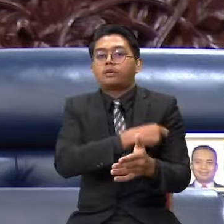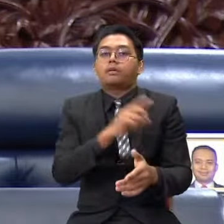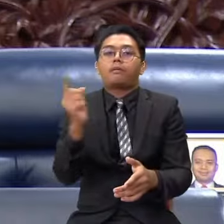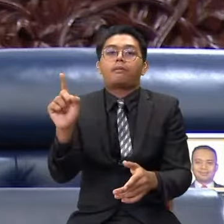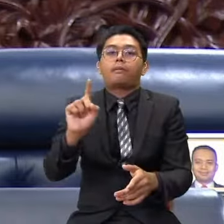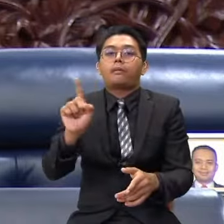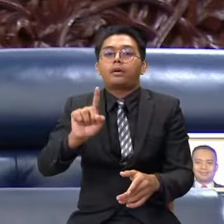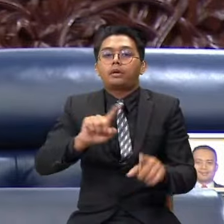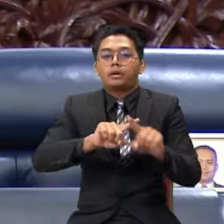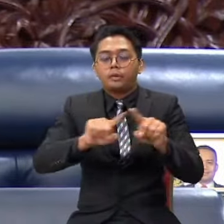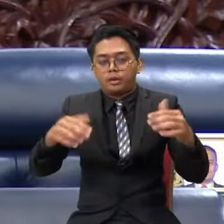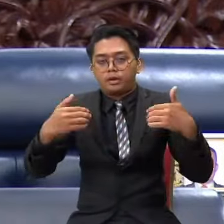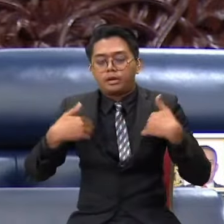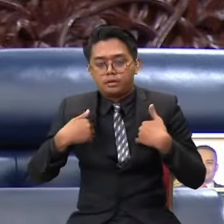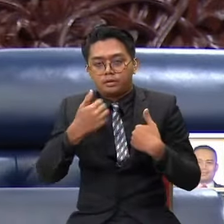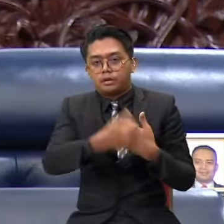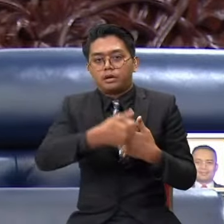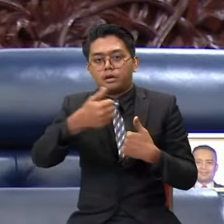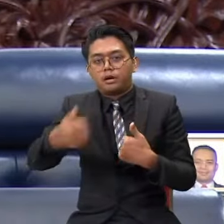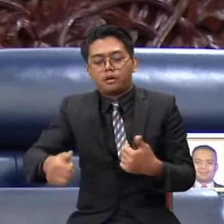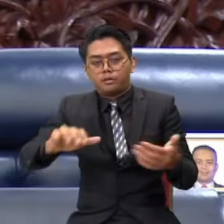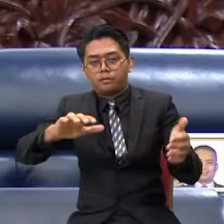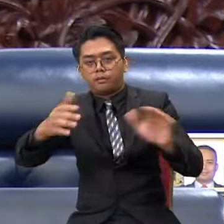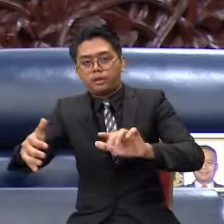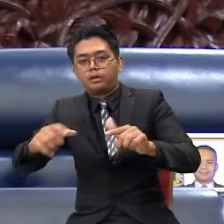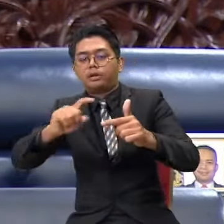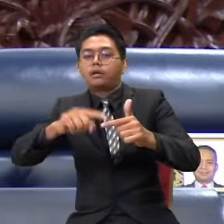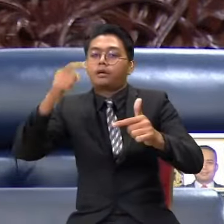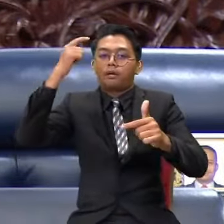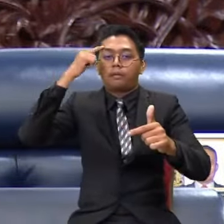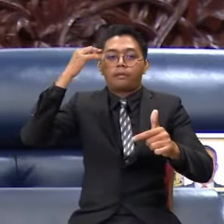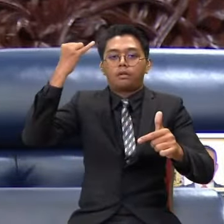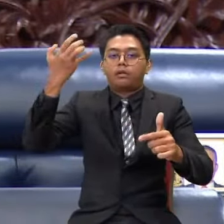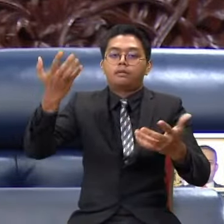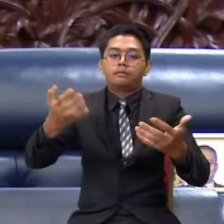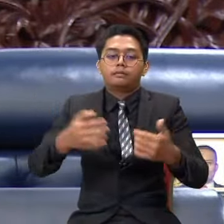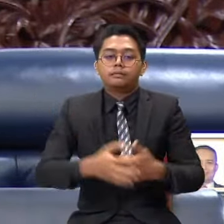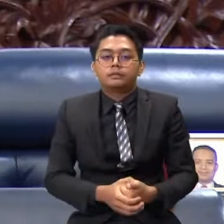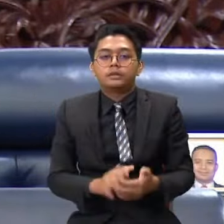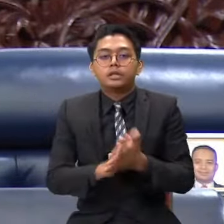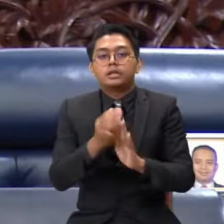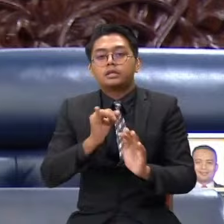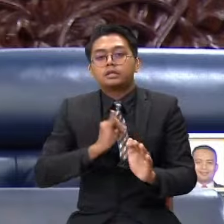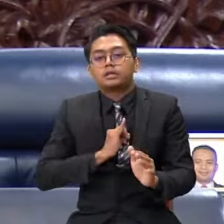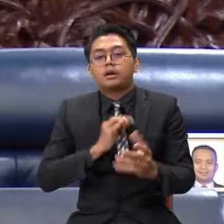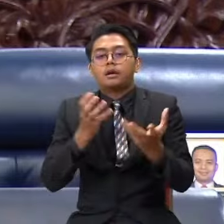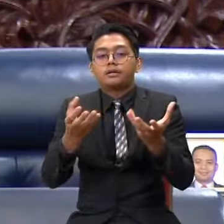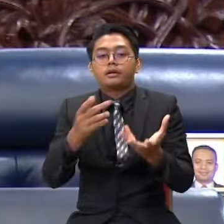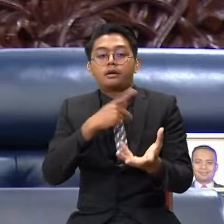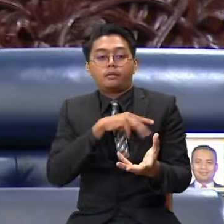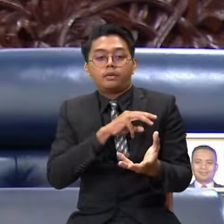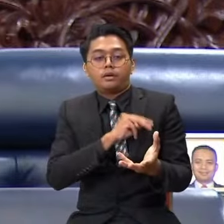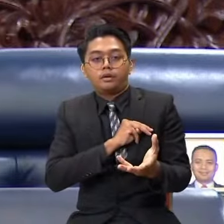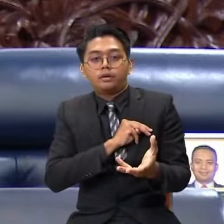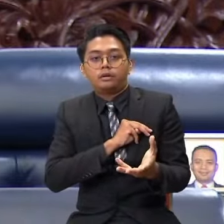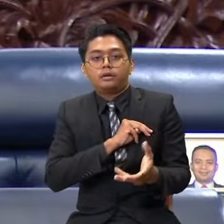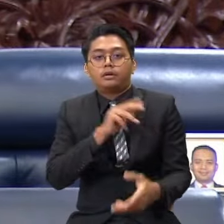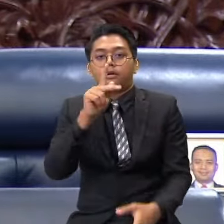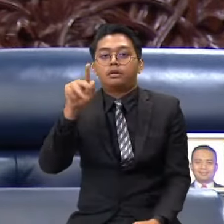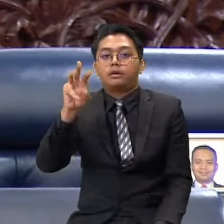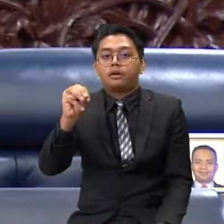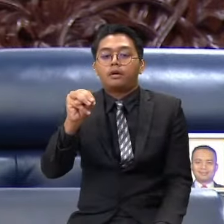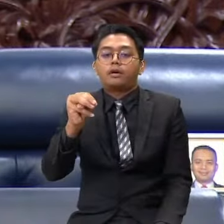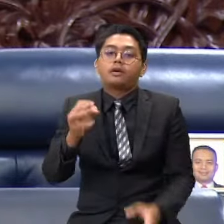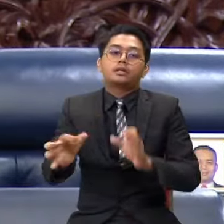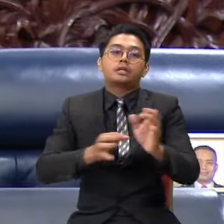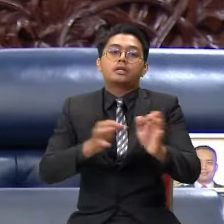yang rosak dan akibatkan satu orang mati satu orang brindave jadi saya ingin Kementerian kesihatan untukberi maklumat lanjut tentang kes